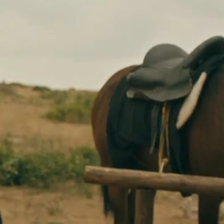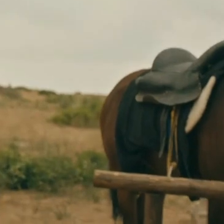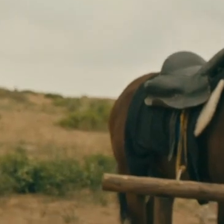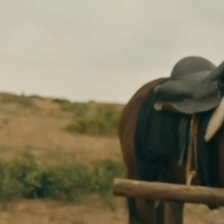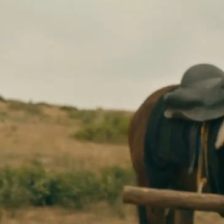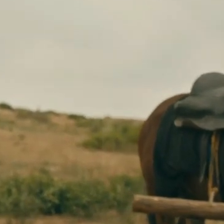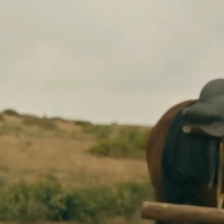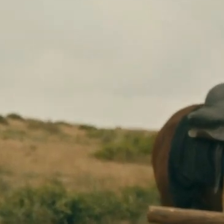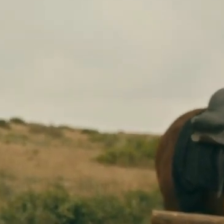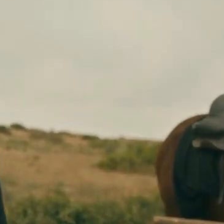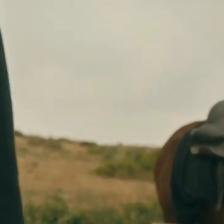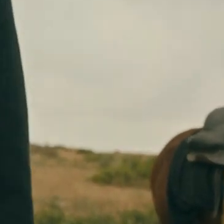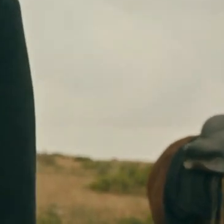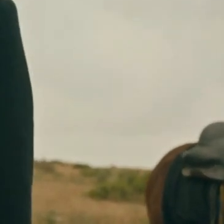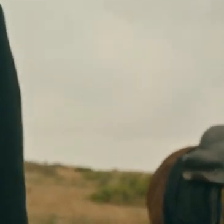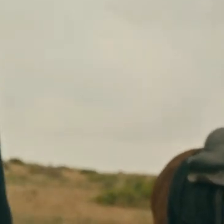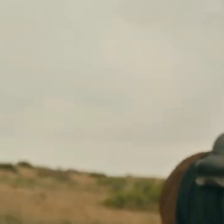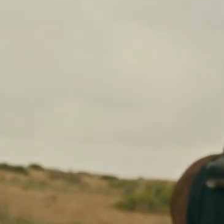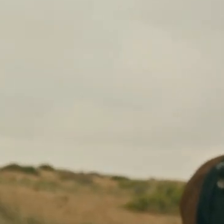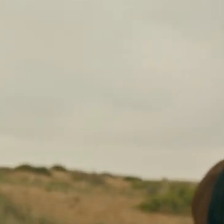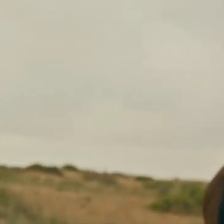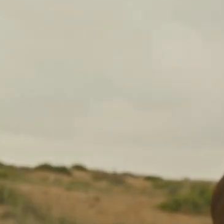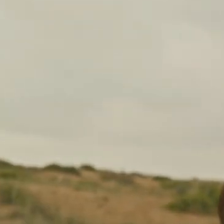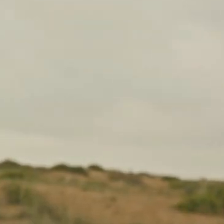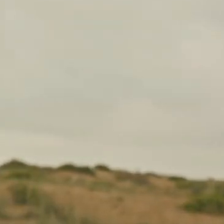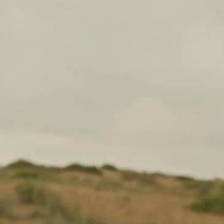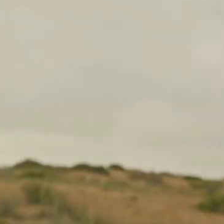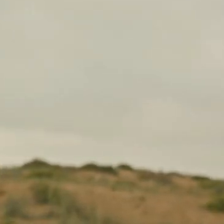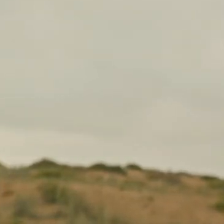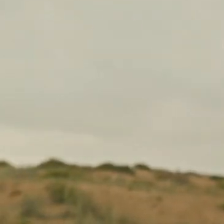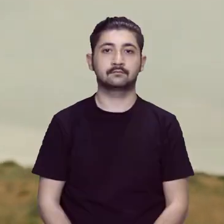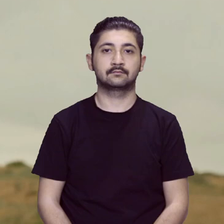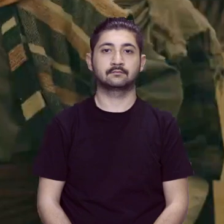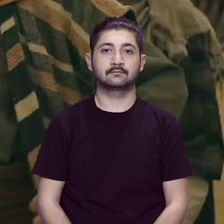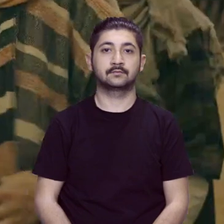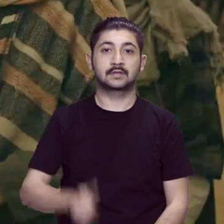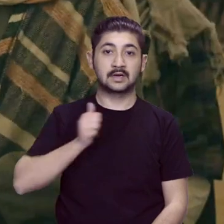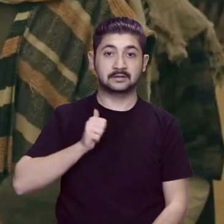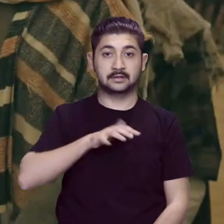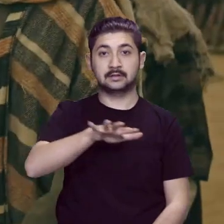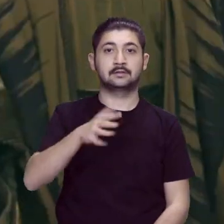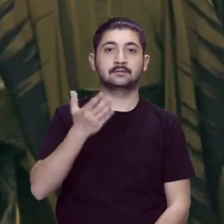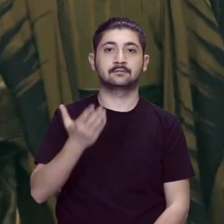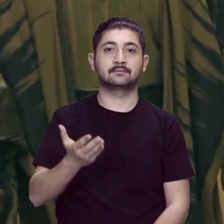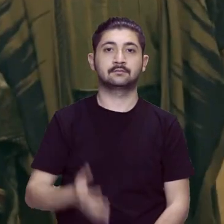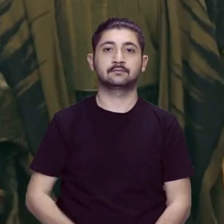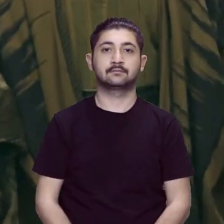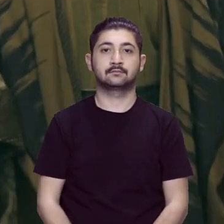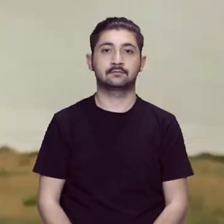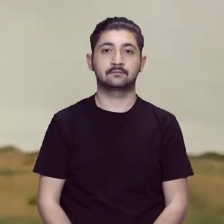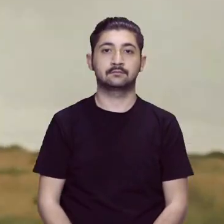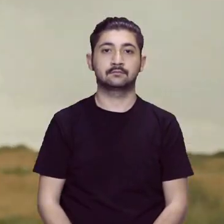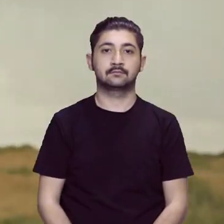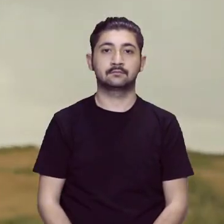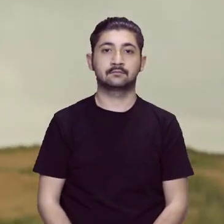Gündüz vakti çöl. Ali sert ifadesiyle ileriye bakarak yürüyor. Aslanlar! Ömer'in adamları